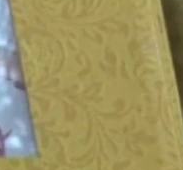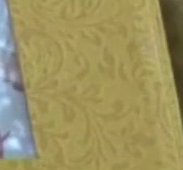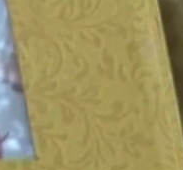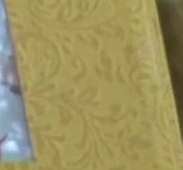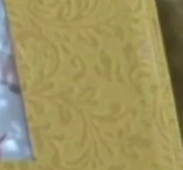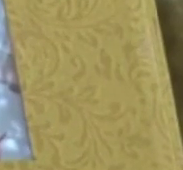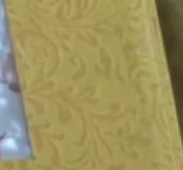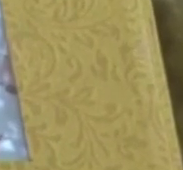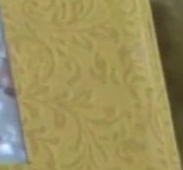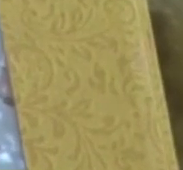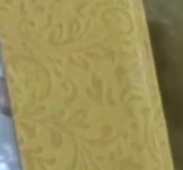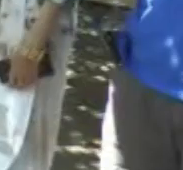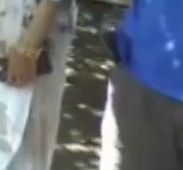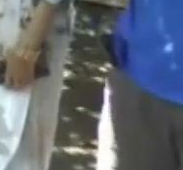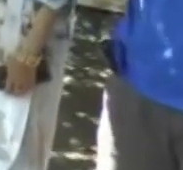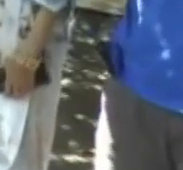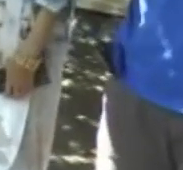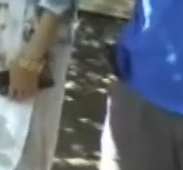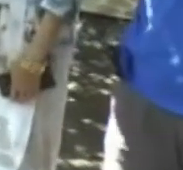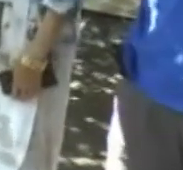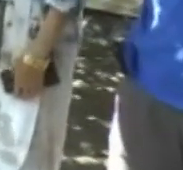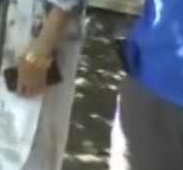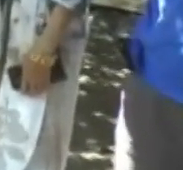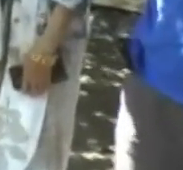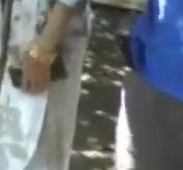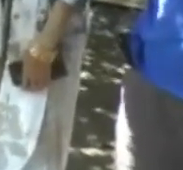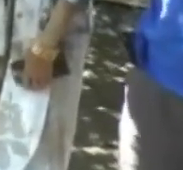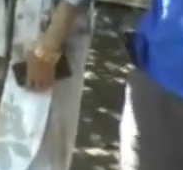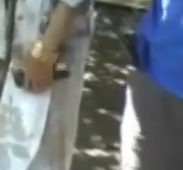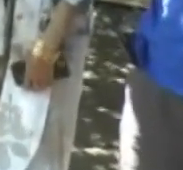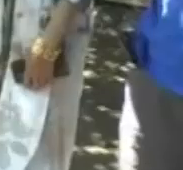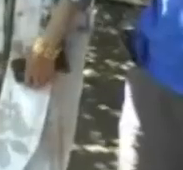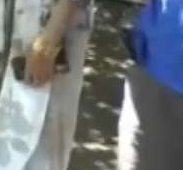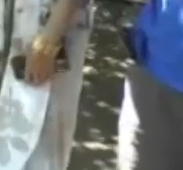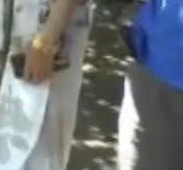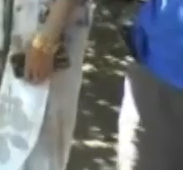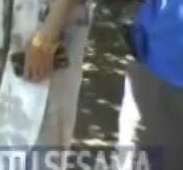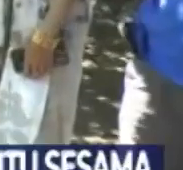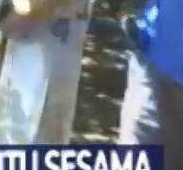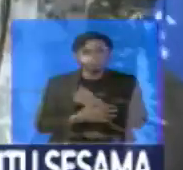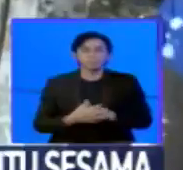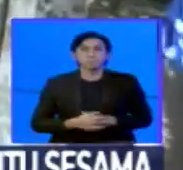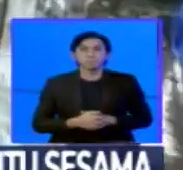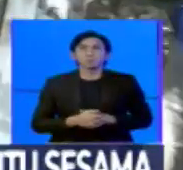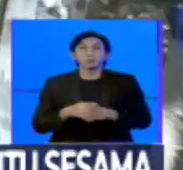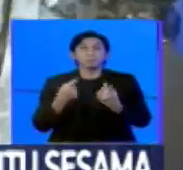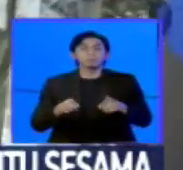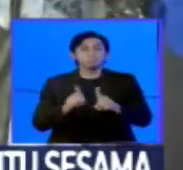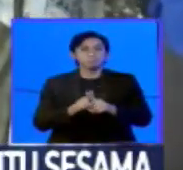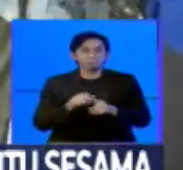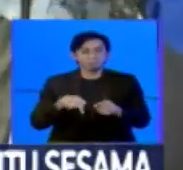pun lantaran semua keperluan pernikahan ditanggung pihak penyelenggara. Digelar di tengah pandemi, pernikahan ini memberikan kesan